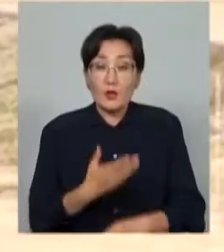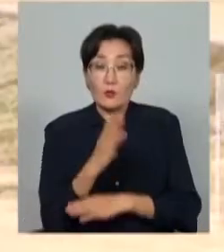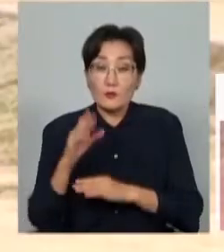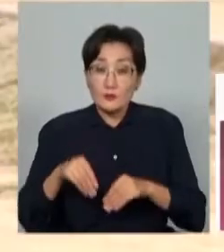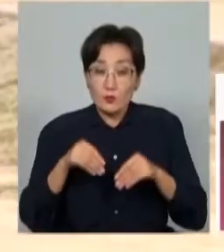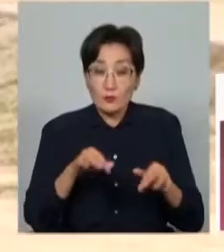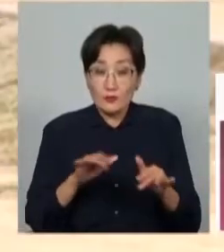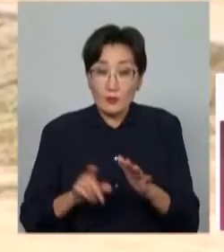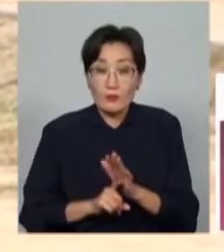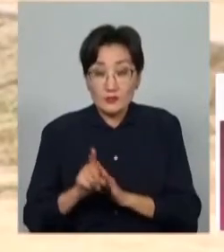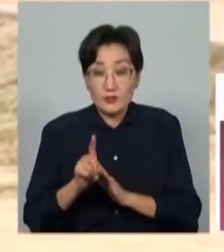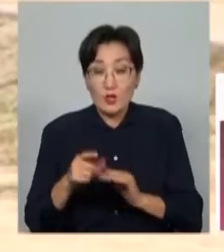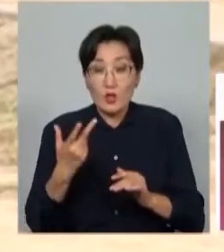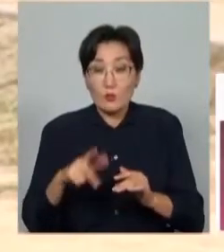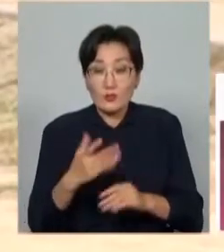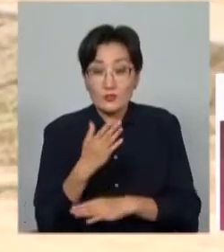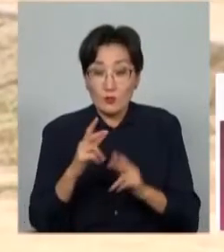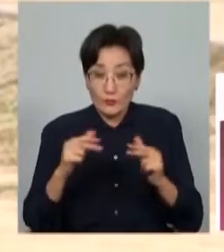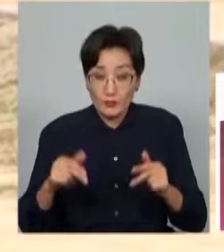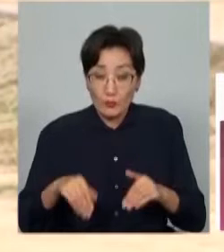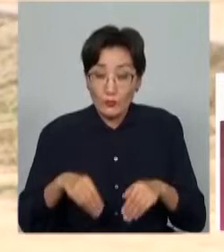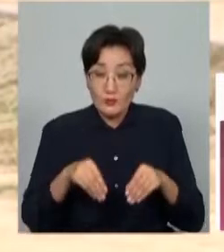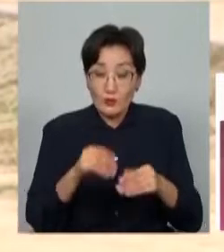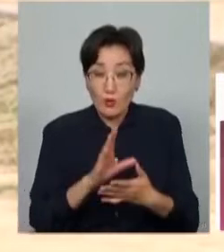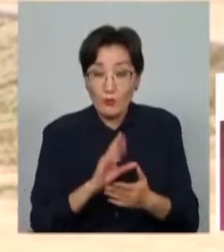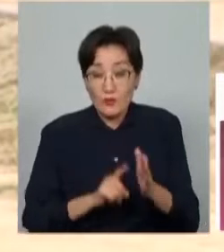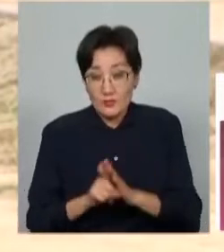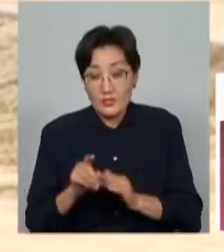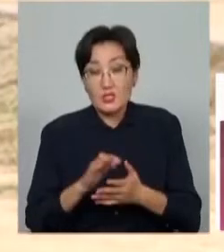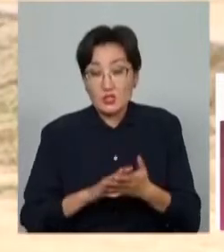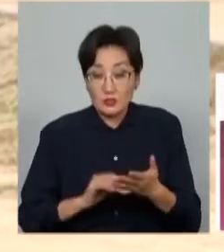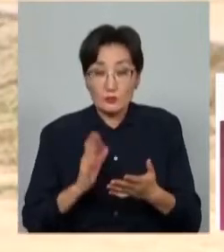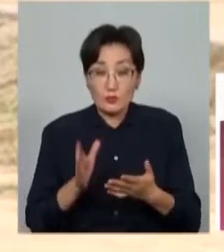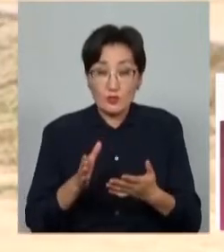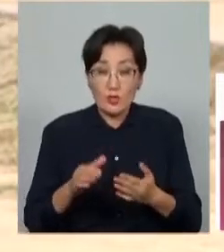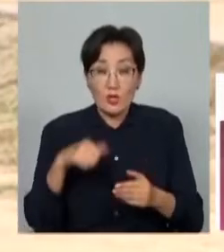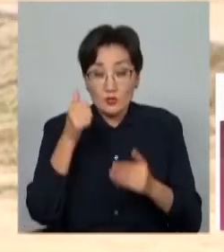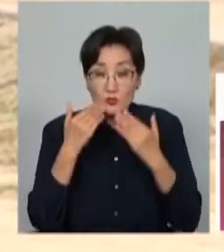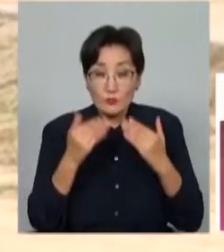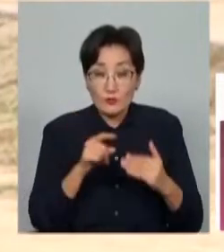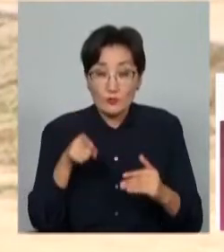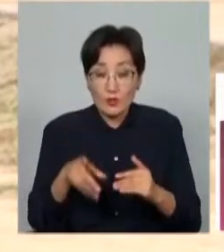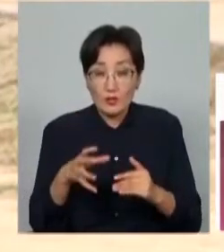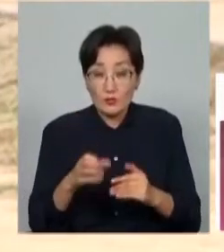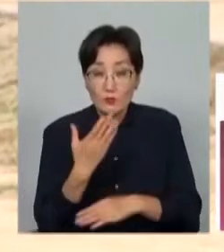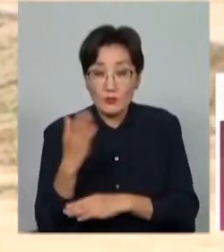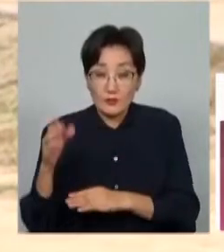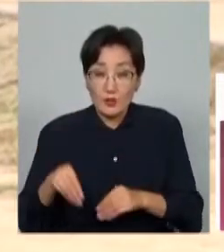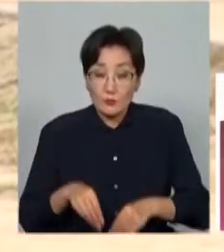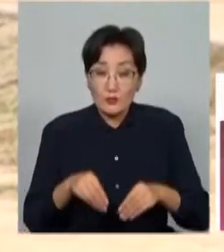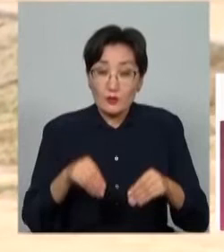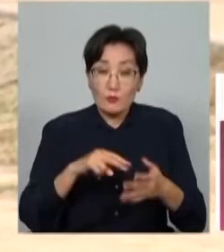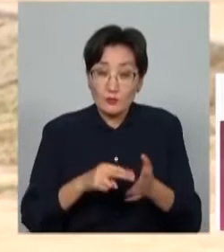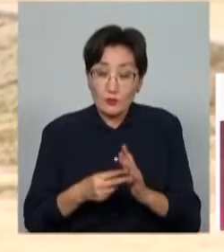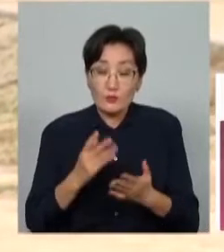отырғызу науқанын бастадық. 30 қарағай ағашын отырғыздық. Бастама әлі де жалғасын табады. Жыл соңына дейін 1500 қарағай ағашын